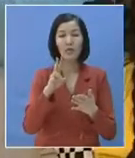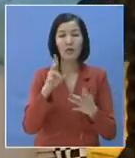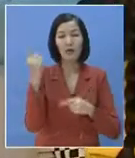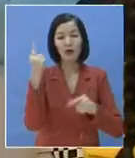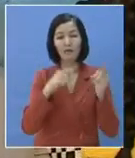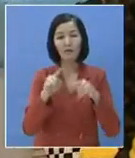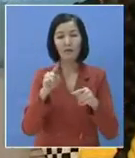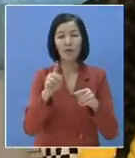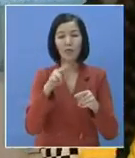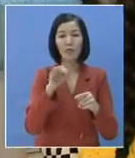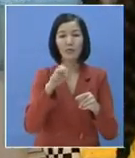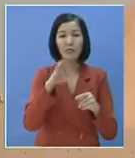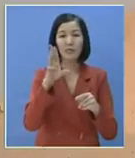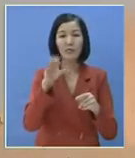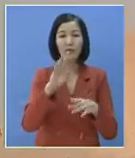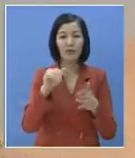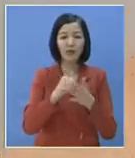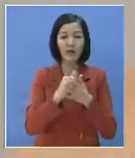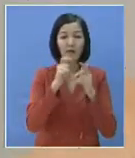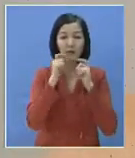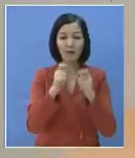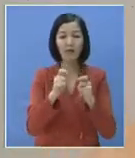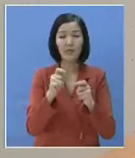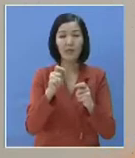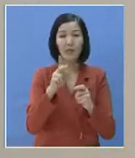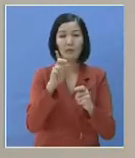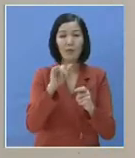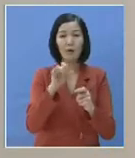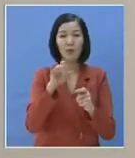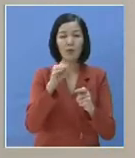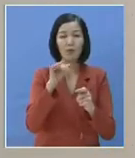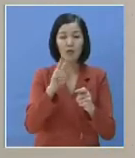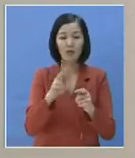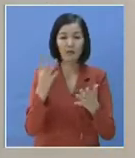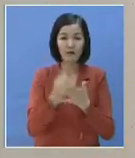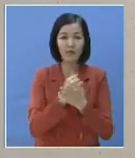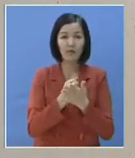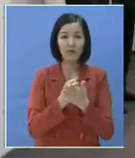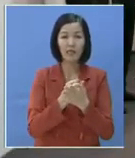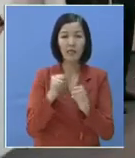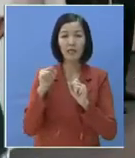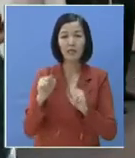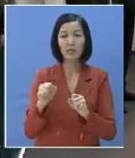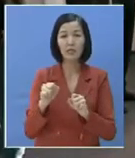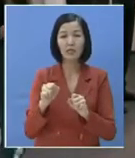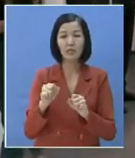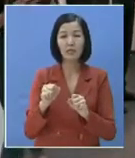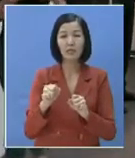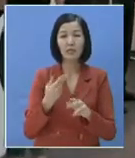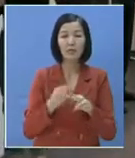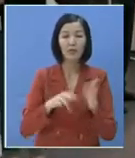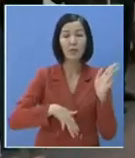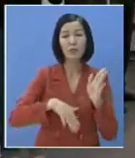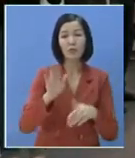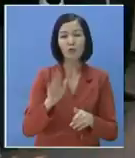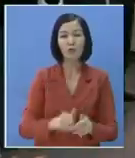картины «Детство». А гран-при достался Бауржану Дошану. Его произведение искусства «Защитник очага» признано самым